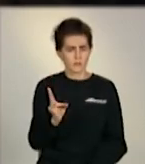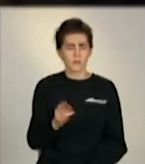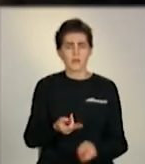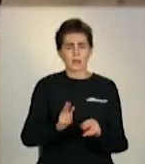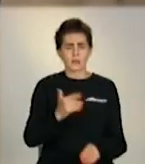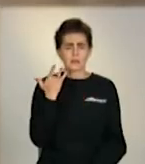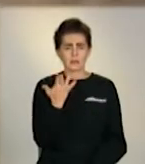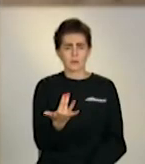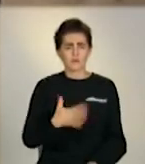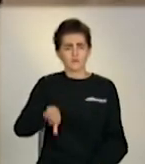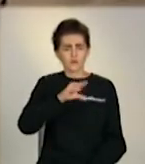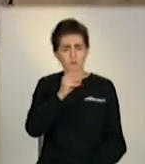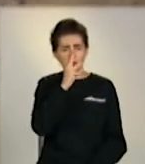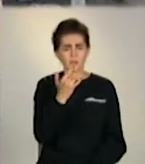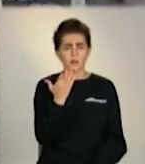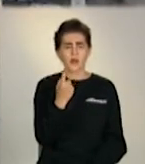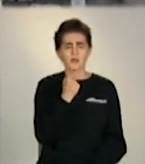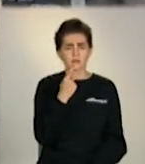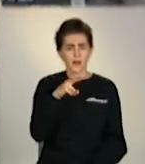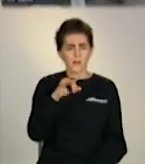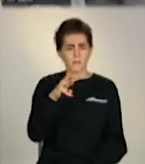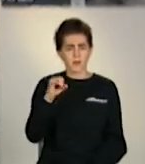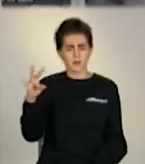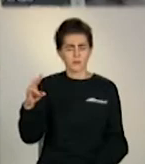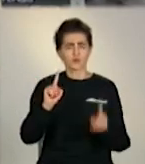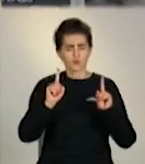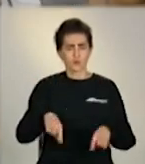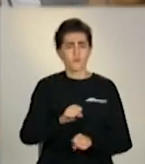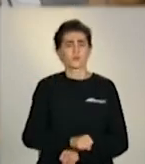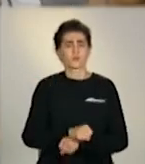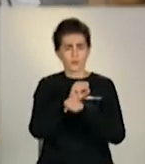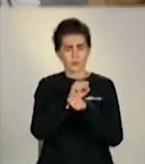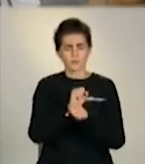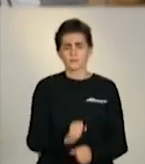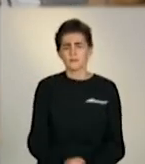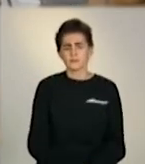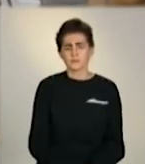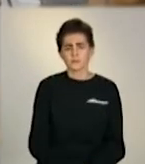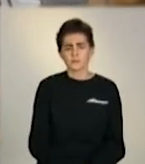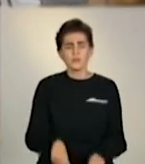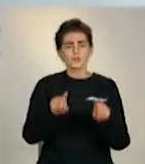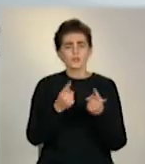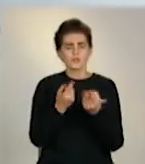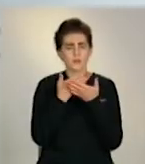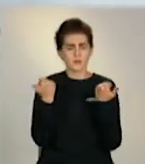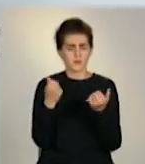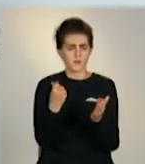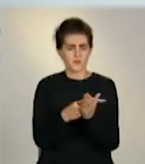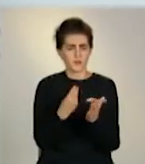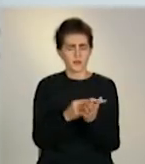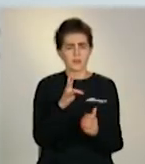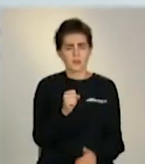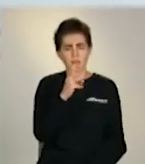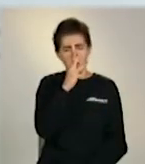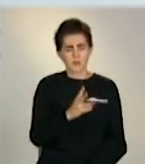Вимагають зароблені гірники Краснолиманської, які теж протестують. Чому немає грошей на